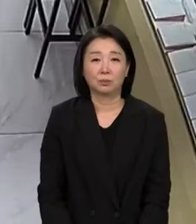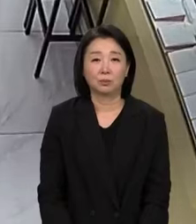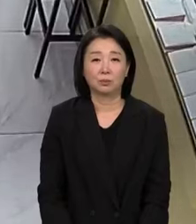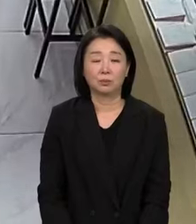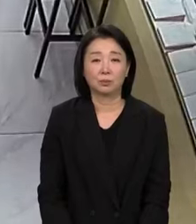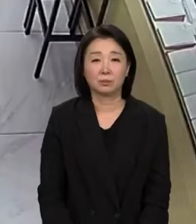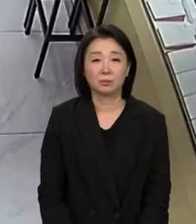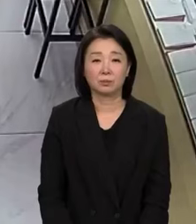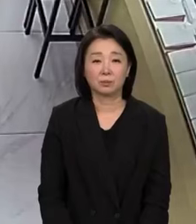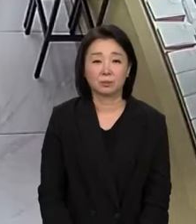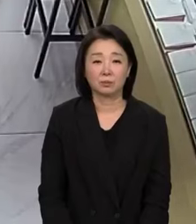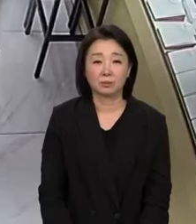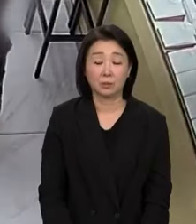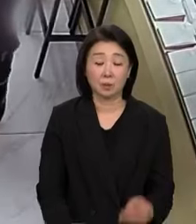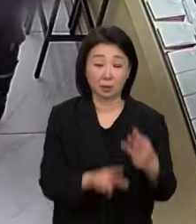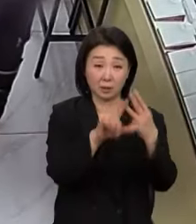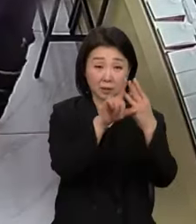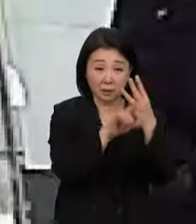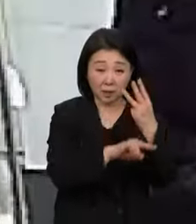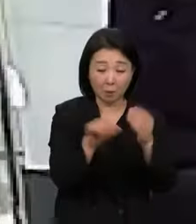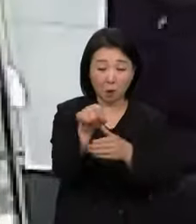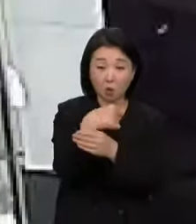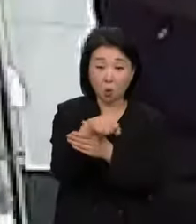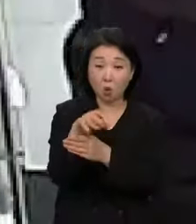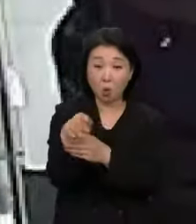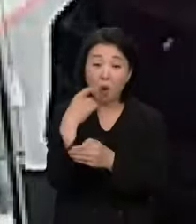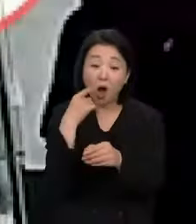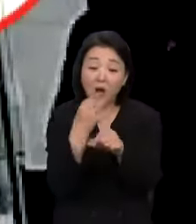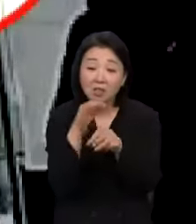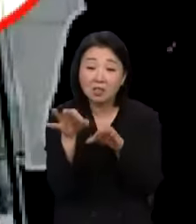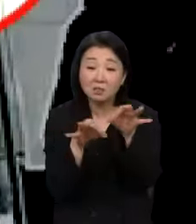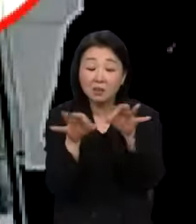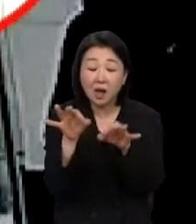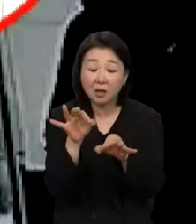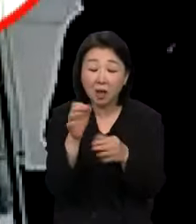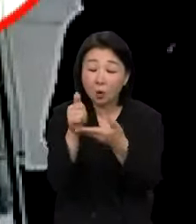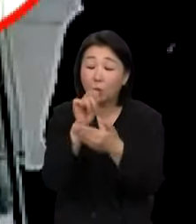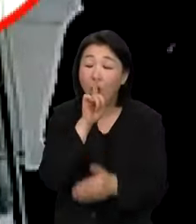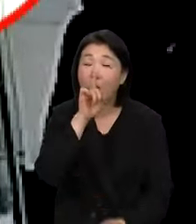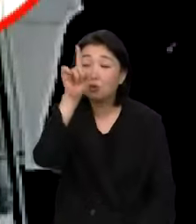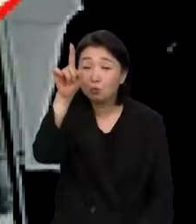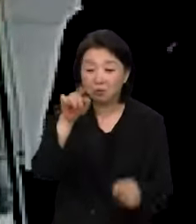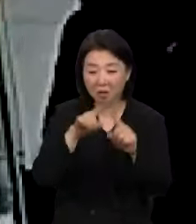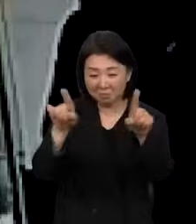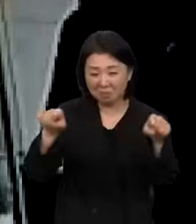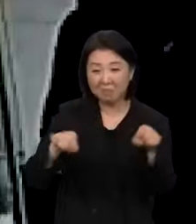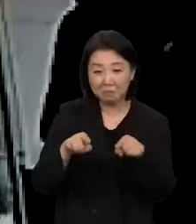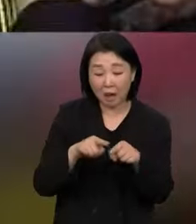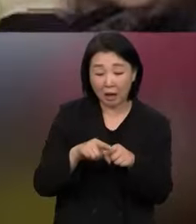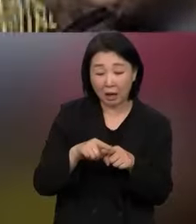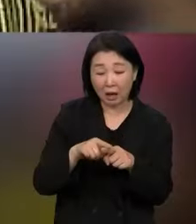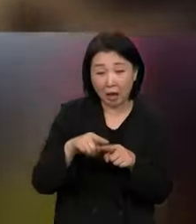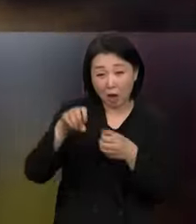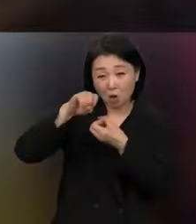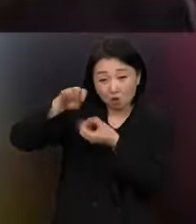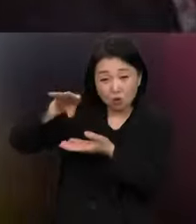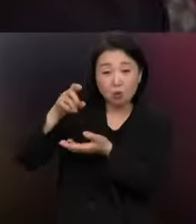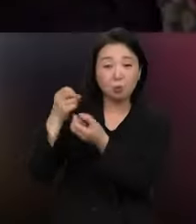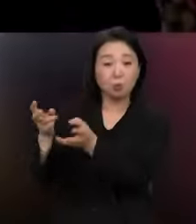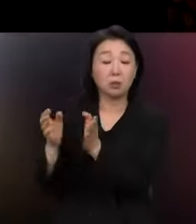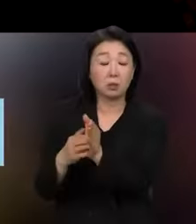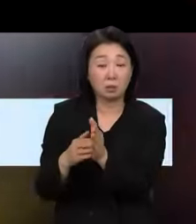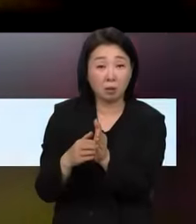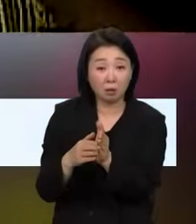취재했습니다 지난 3월 서울 종로의 귀금속 가게에서 고객이 주문한 골드 발를 카카오 퀵으로 보냈습니다 그런데